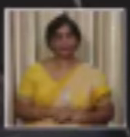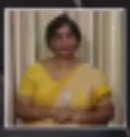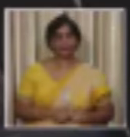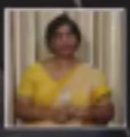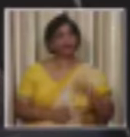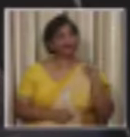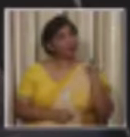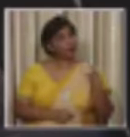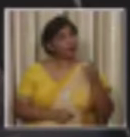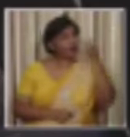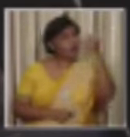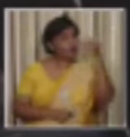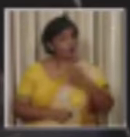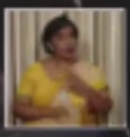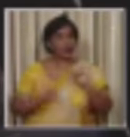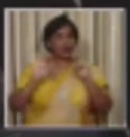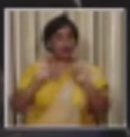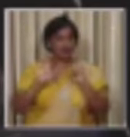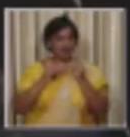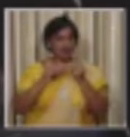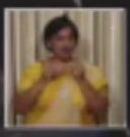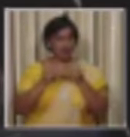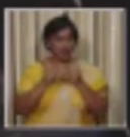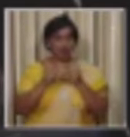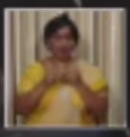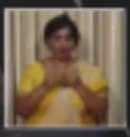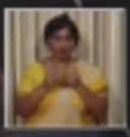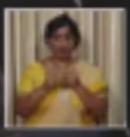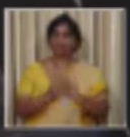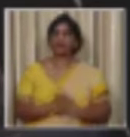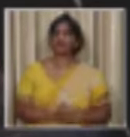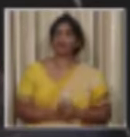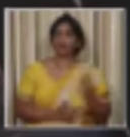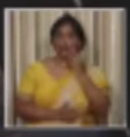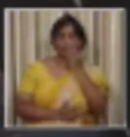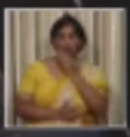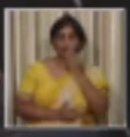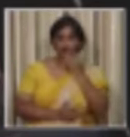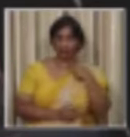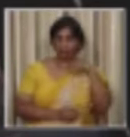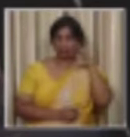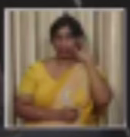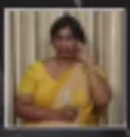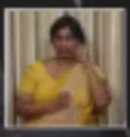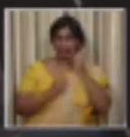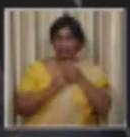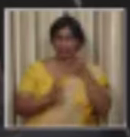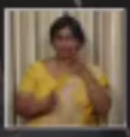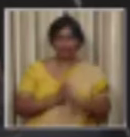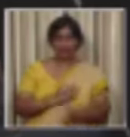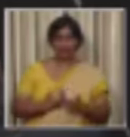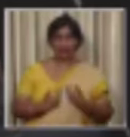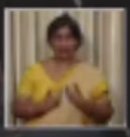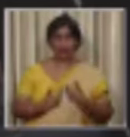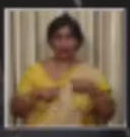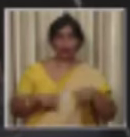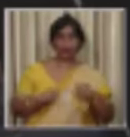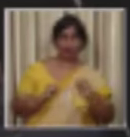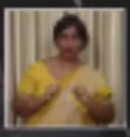ඒ අදාළ දිනේ 6 වෙනි දිනේට කිට්ටු වෙනකොට මේ ඌරුනාම්බට තේරුණා වැඩේ වැරදුනා. දැන් මොකද